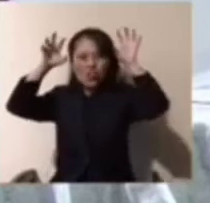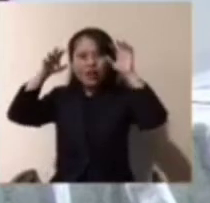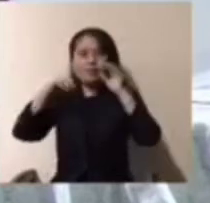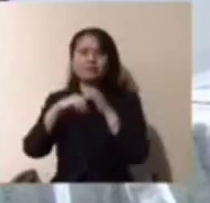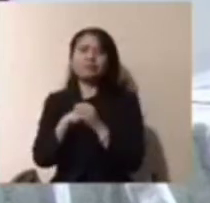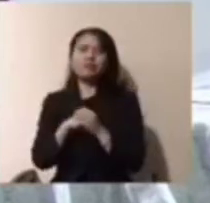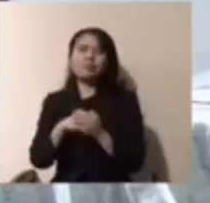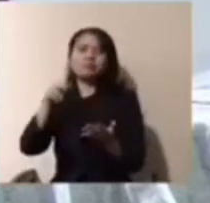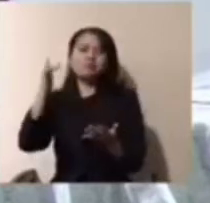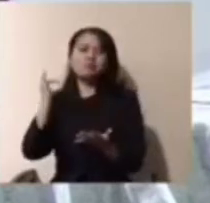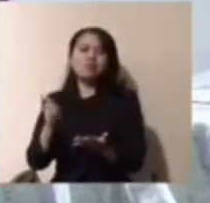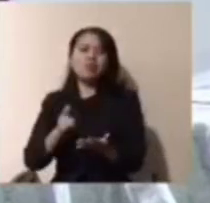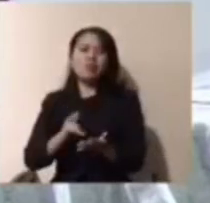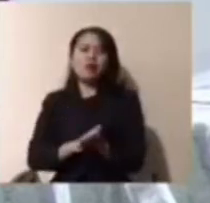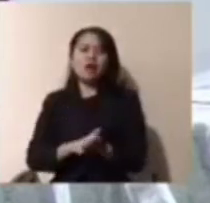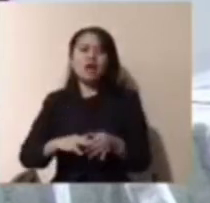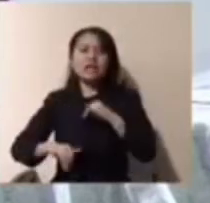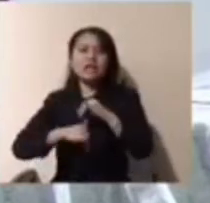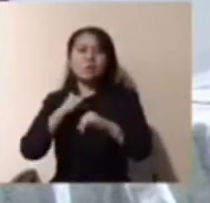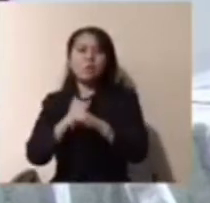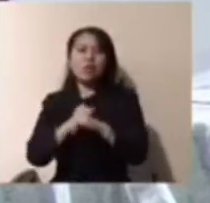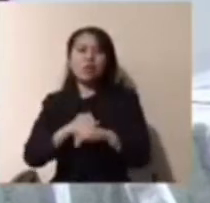menyatakan iman kepercayaan.